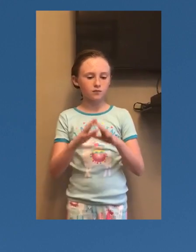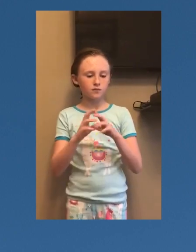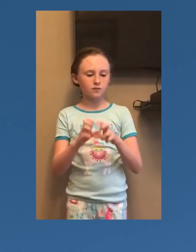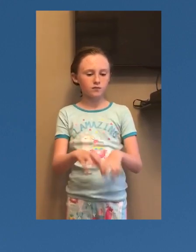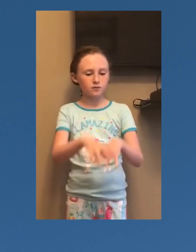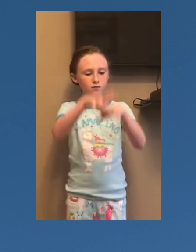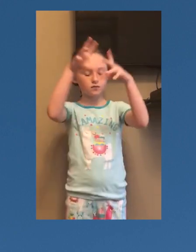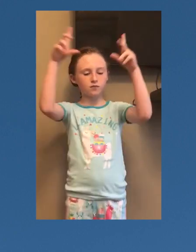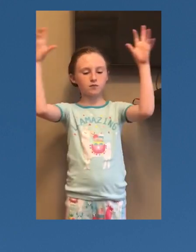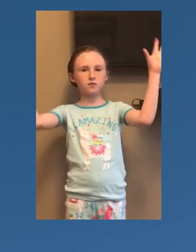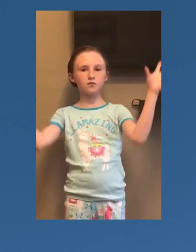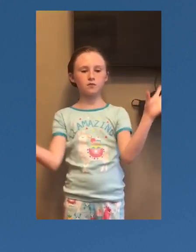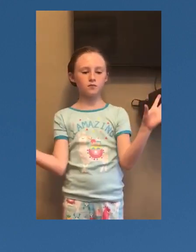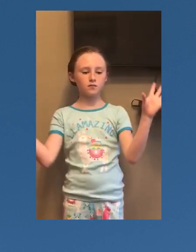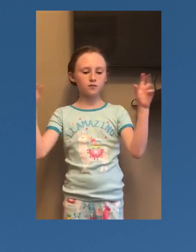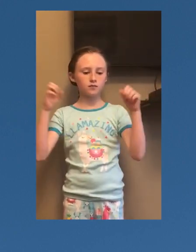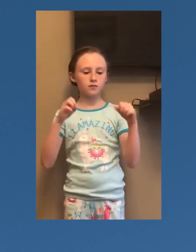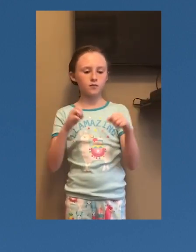valeur,